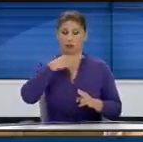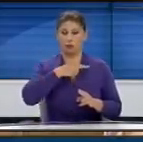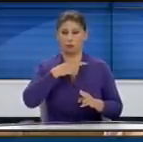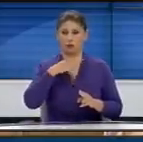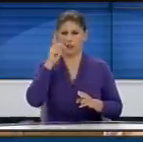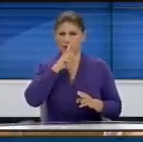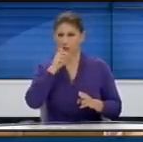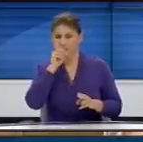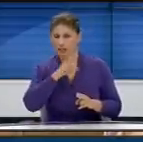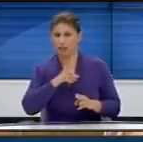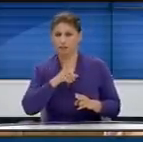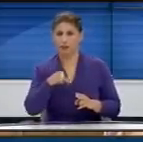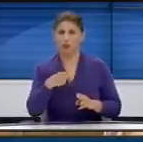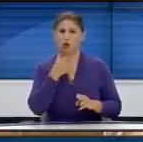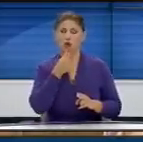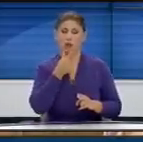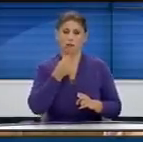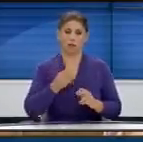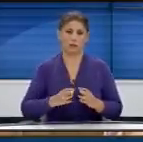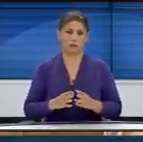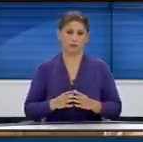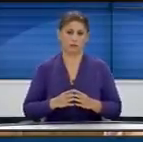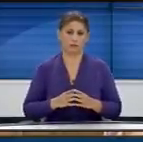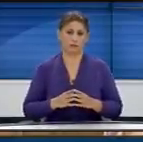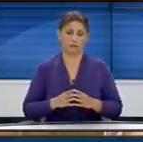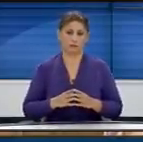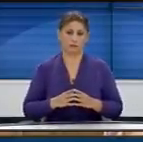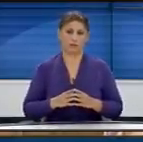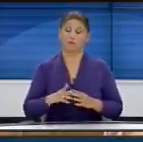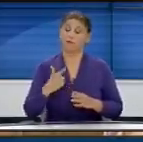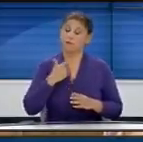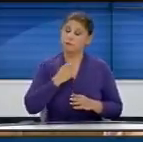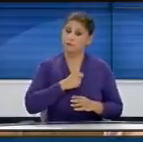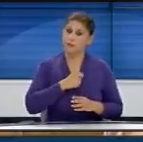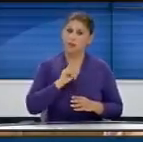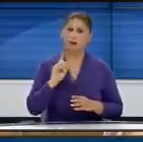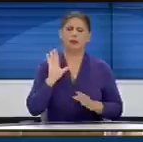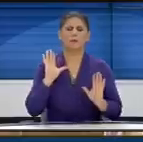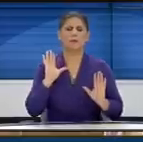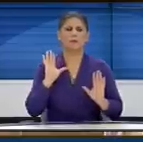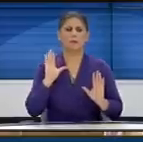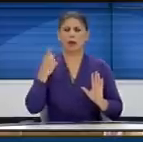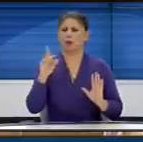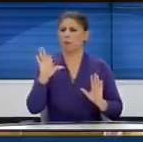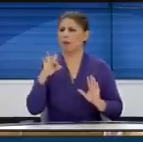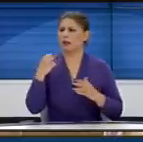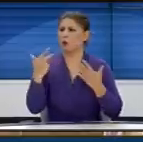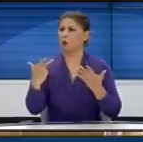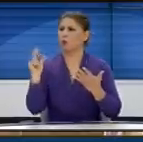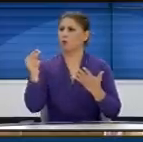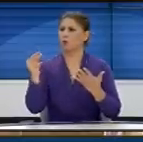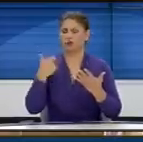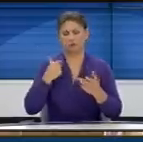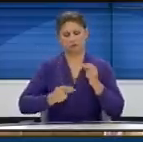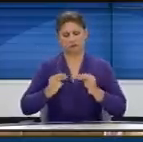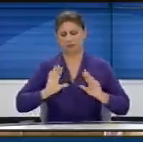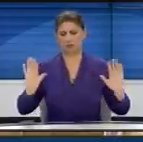να ψεύδεται τόσο εύκολα, θεωρώντας ότι είναι στο απειρόβλητο γιατί έχει 158 βουλευτές,